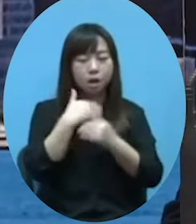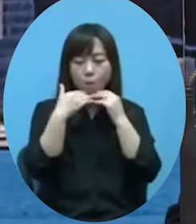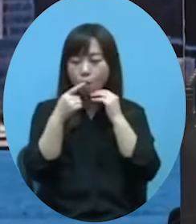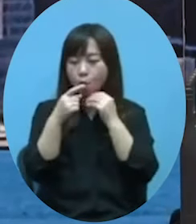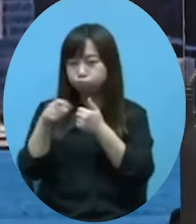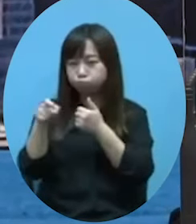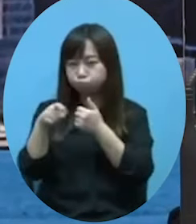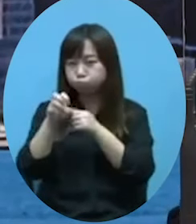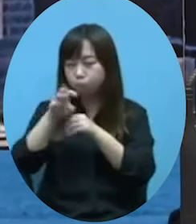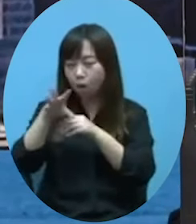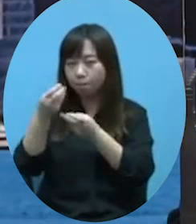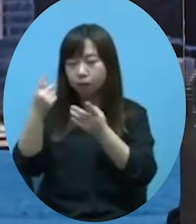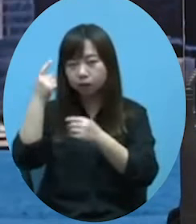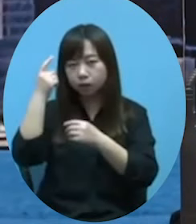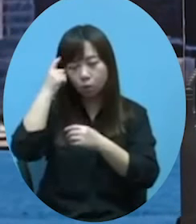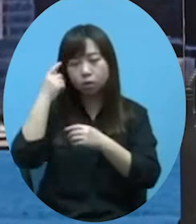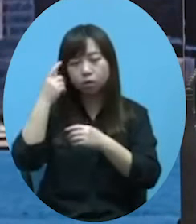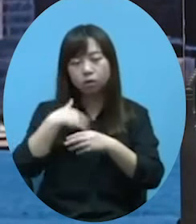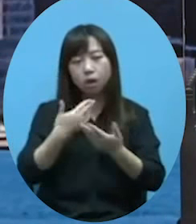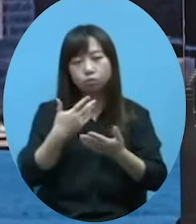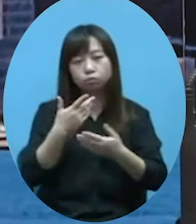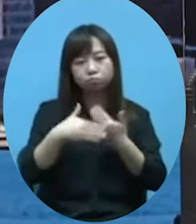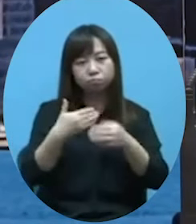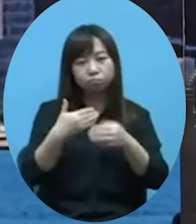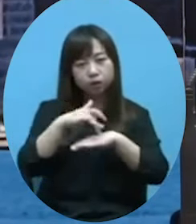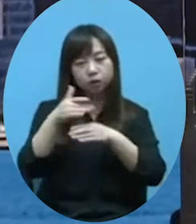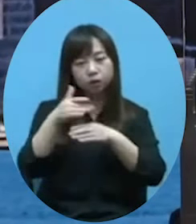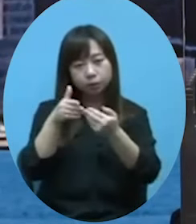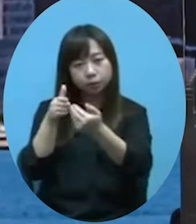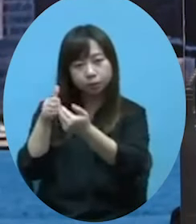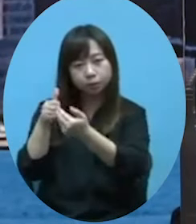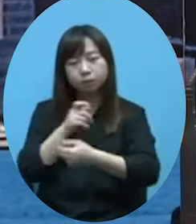他們所以我們現在陸續就接觸他們